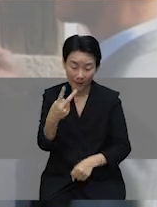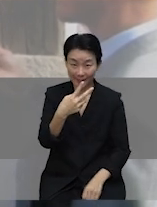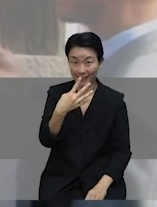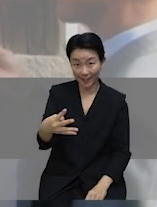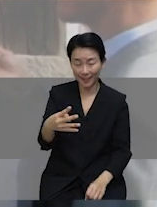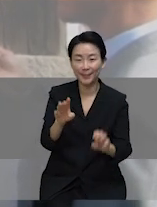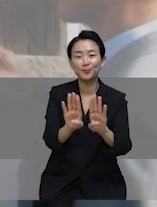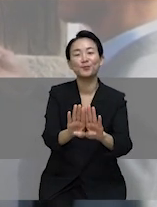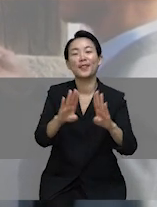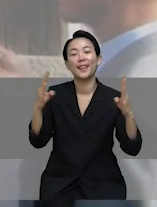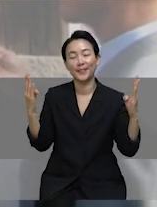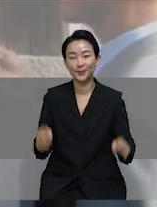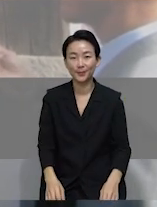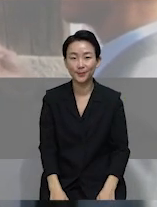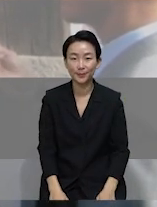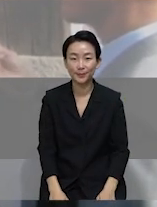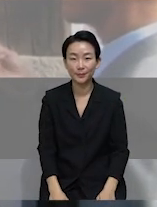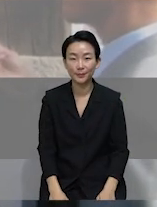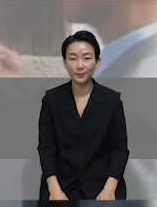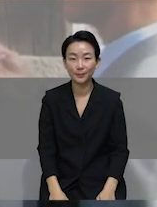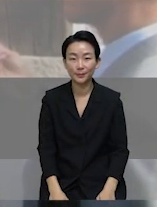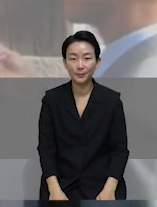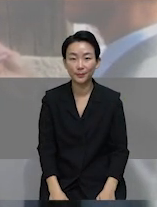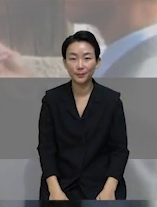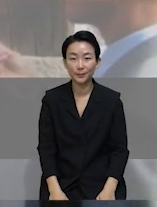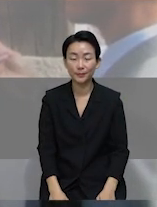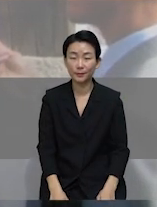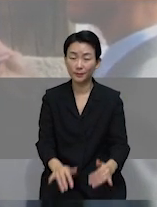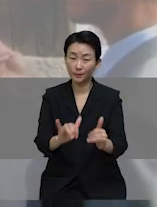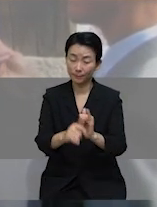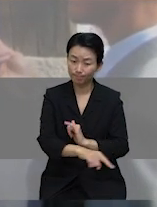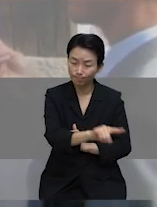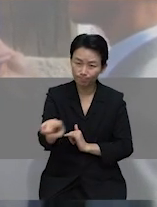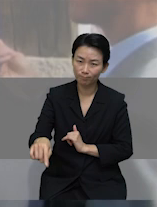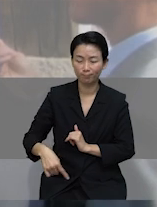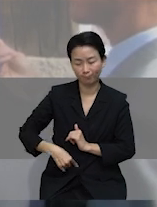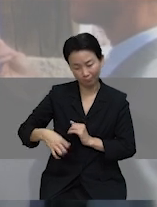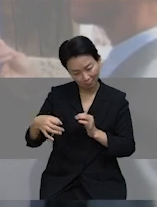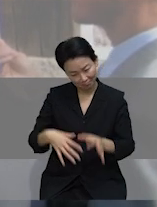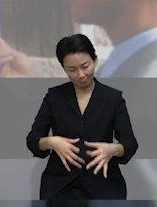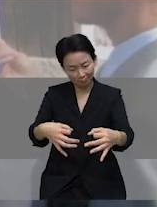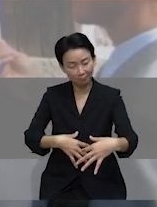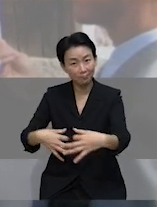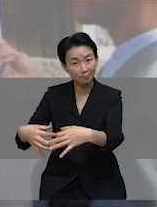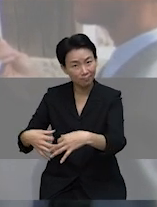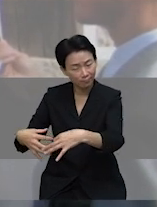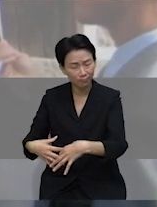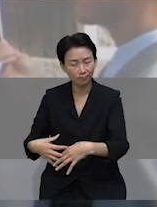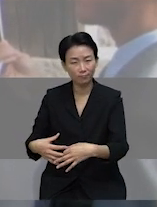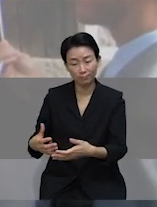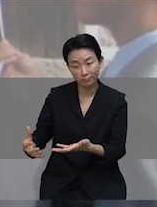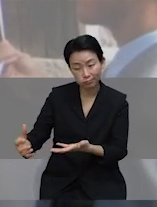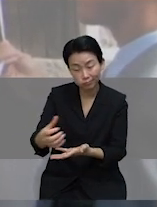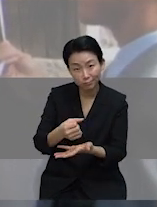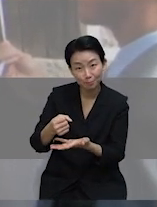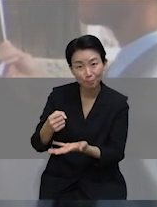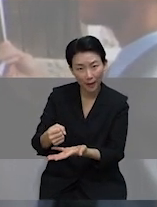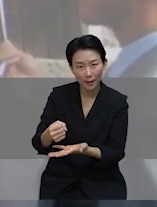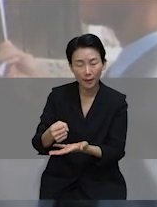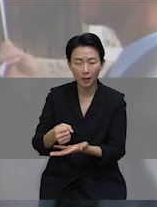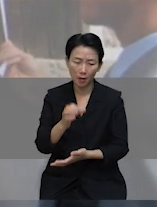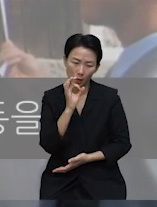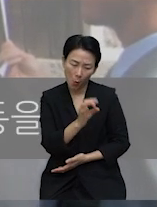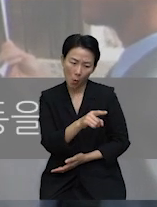복원하여서 2004년부터 일반에 개방하고 있습니다. 이렇게 시민들의 자발적인 모금이나 기부,